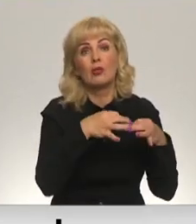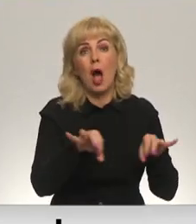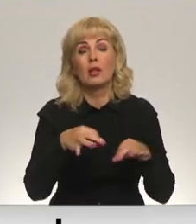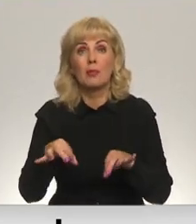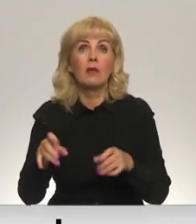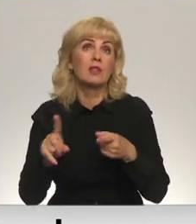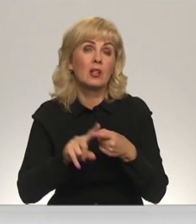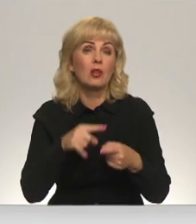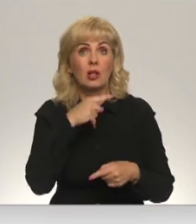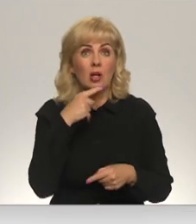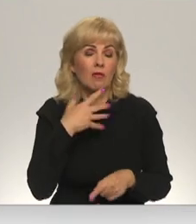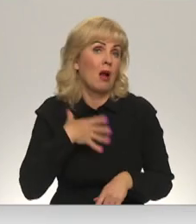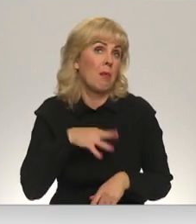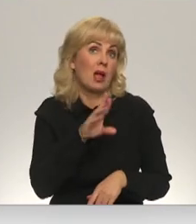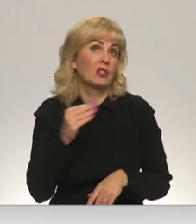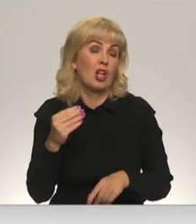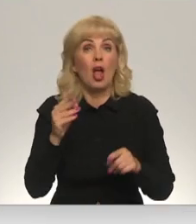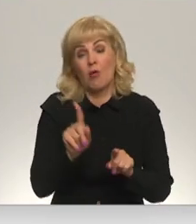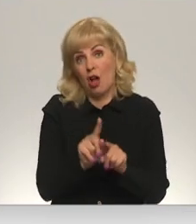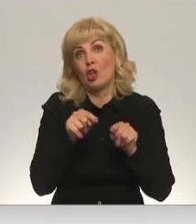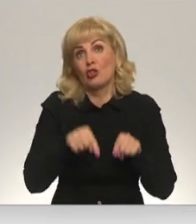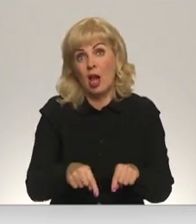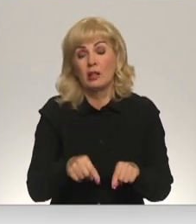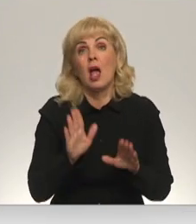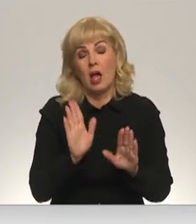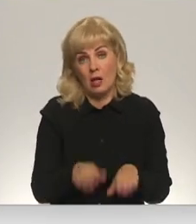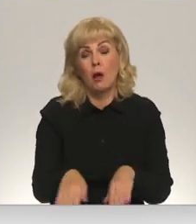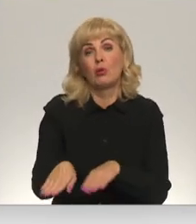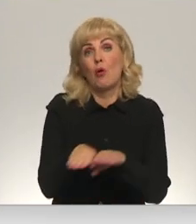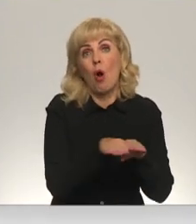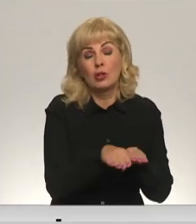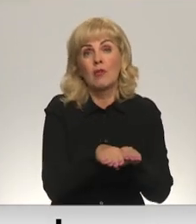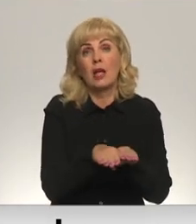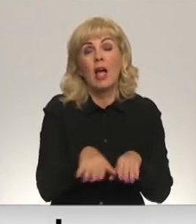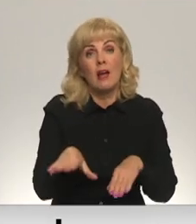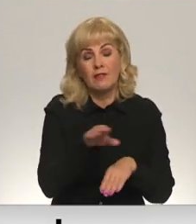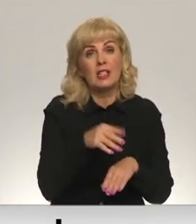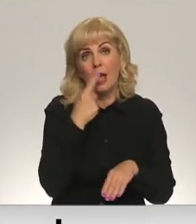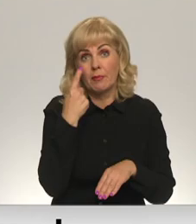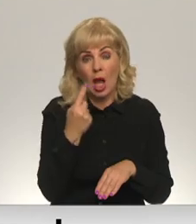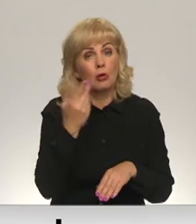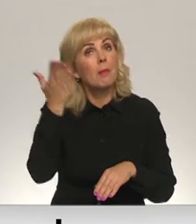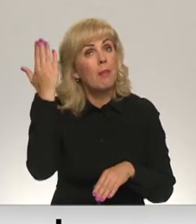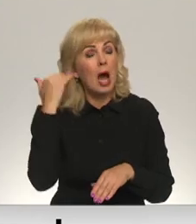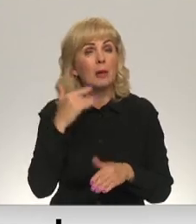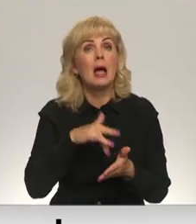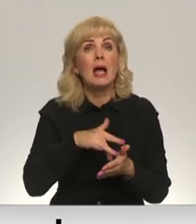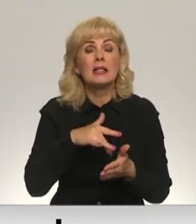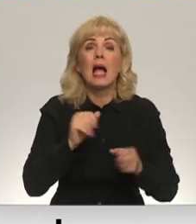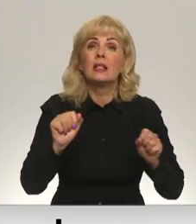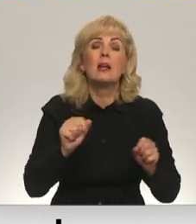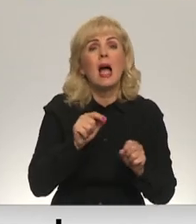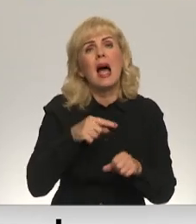saistīts ar Krieviju, tad jau kāpēc ne arī šeit. Nu, vai jābūt konsekventiem, vai nu visur, vai ne nekur. Par kādreizējiem Rīgas centieniem